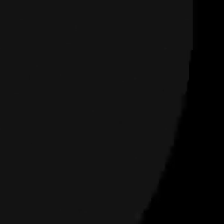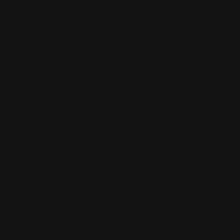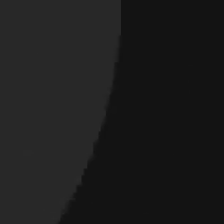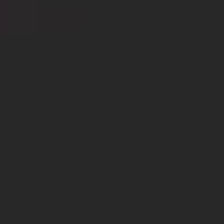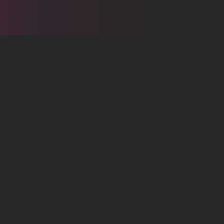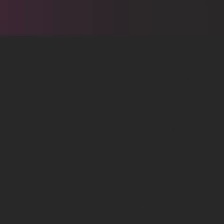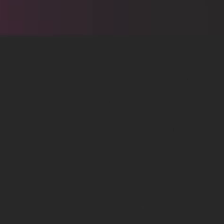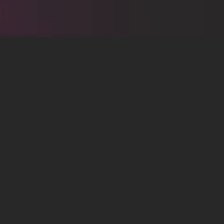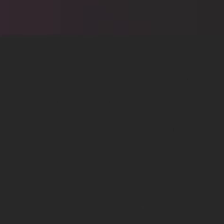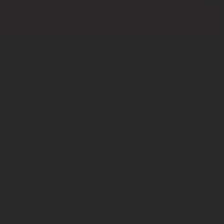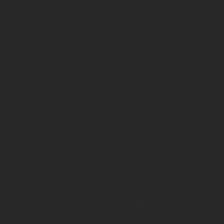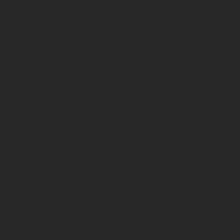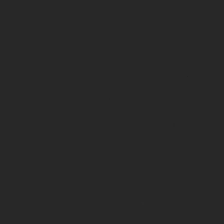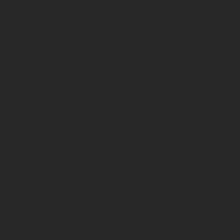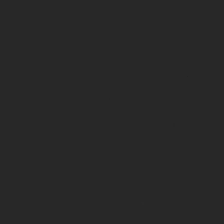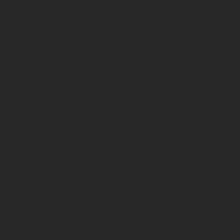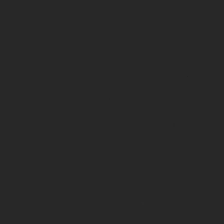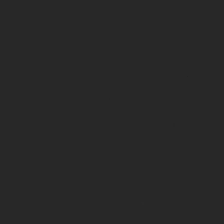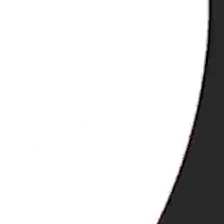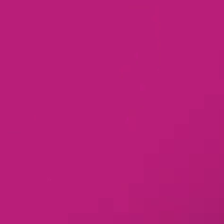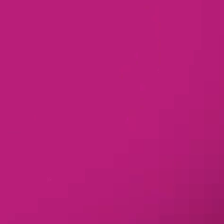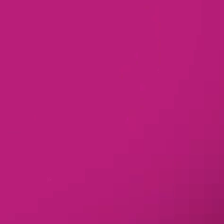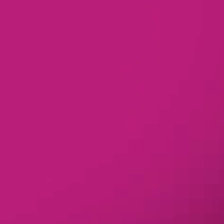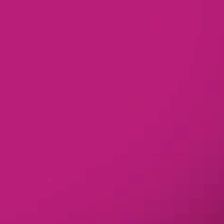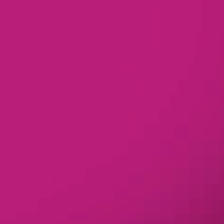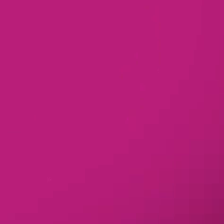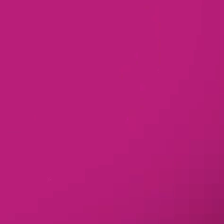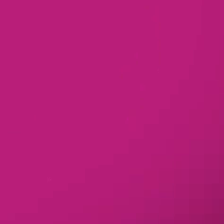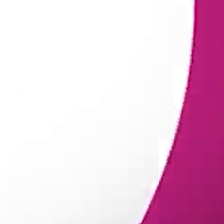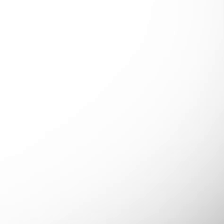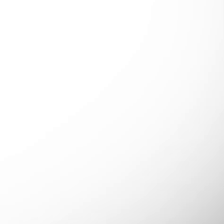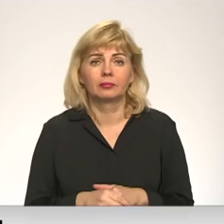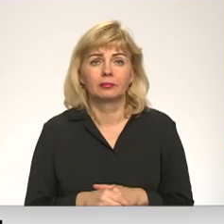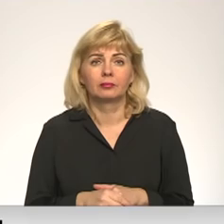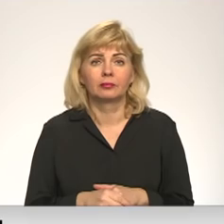Re! Viss ēters ir te!